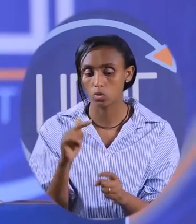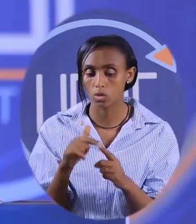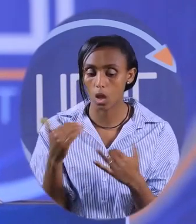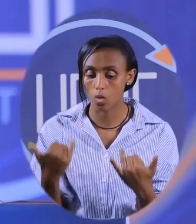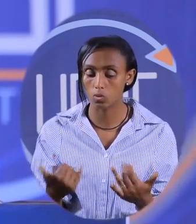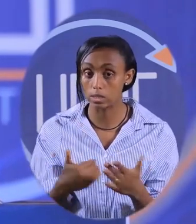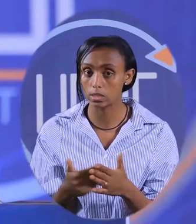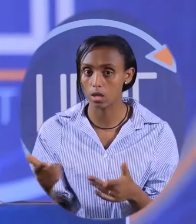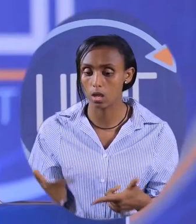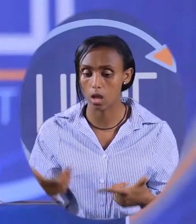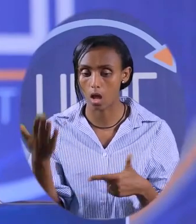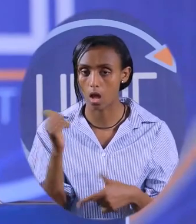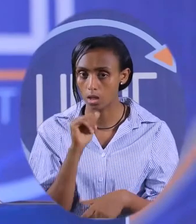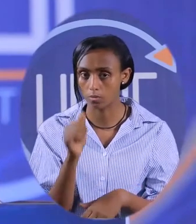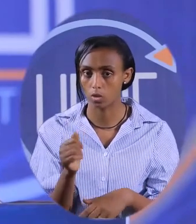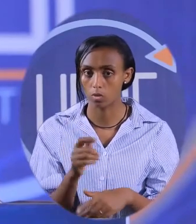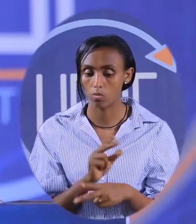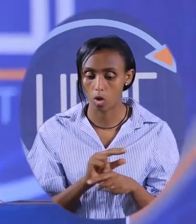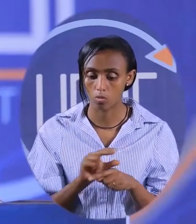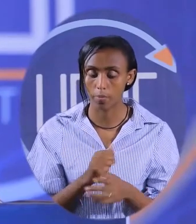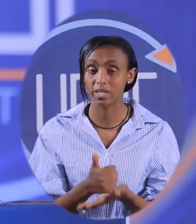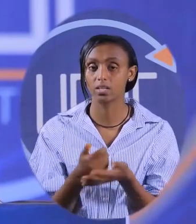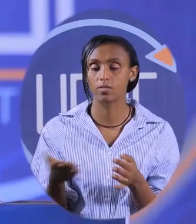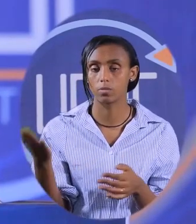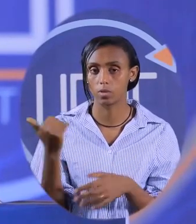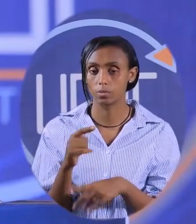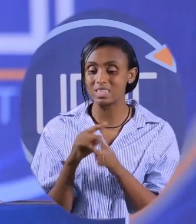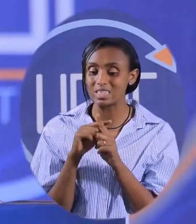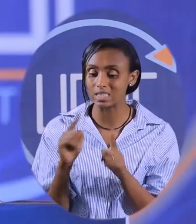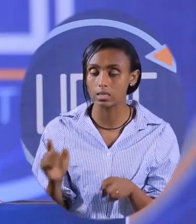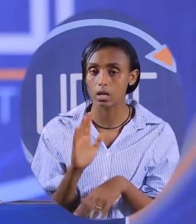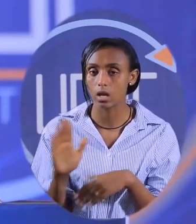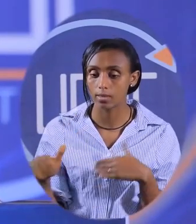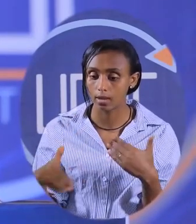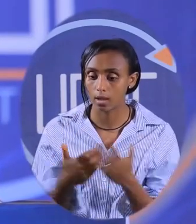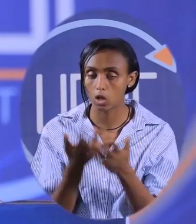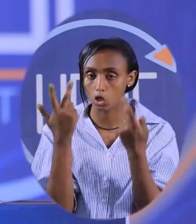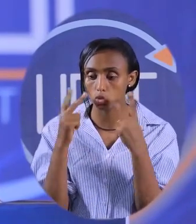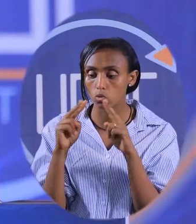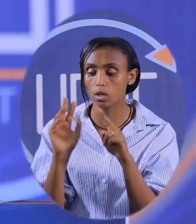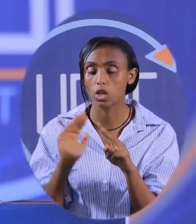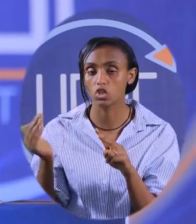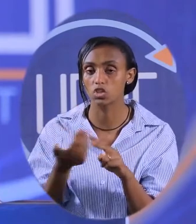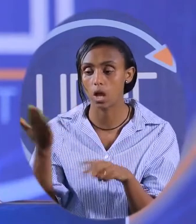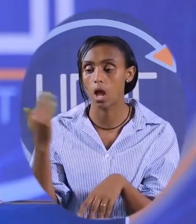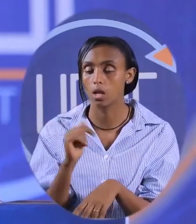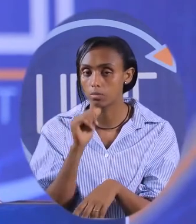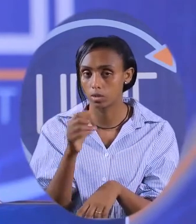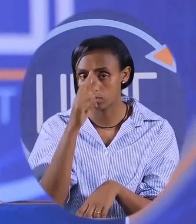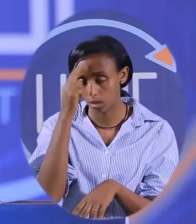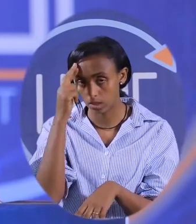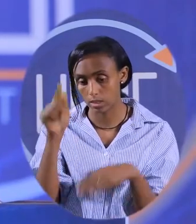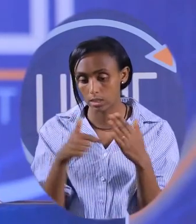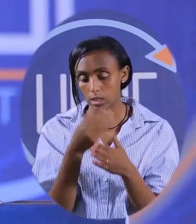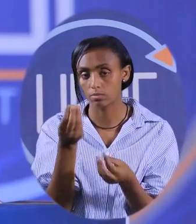ነው ኦፍ ኮርስ ባለሙያን መደገፍ ነበረበት፣ ግን አጠቃላይ ትኩረታችን አልነበረም። ይሄ አጀንዳ ቢቶት ስለ